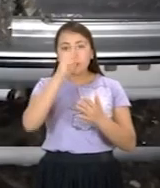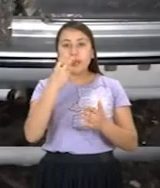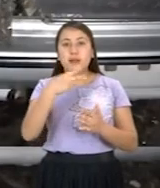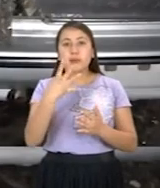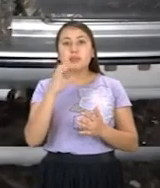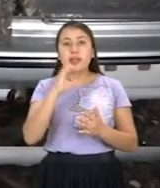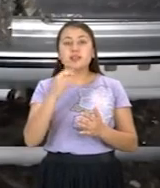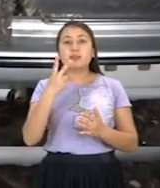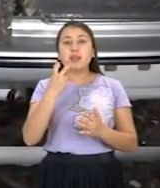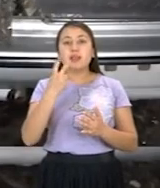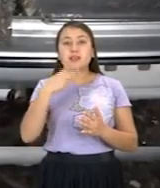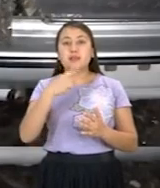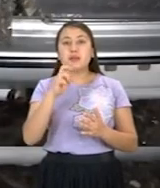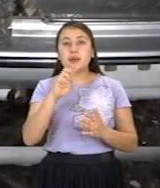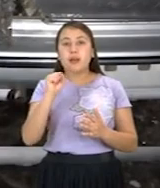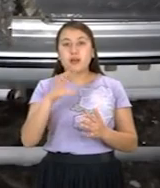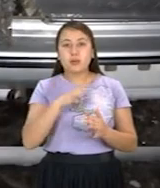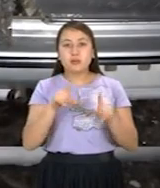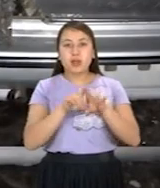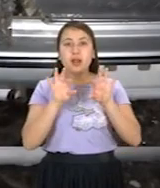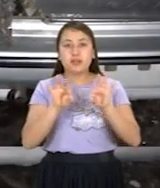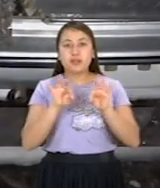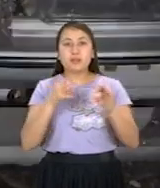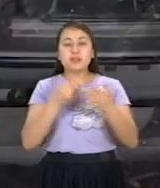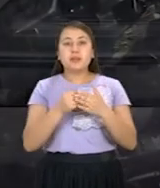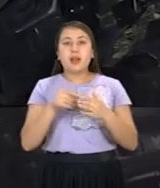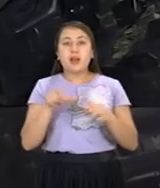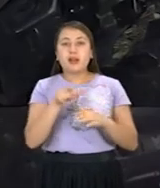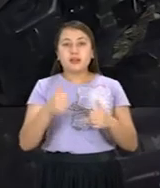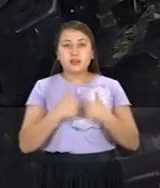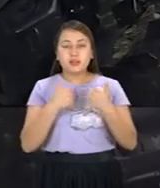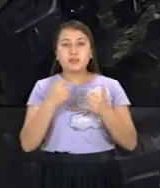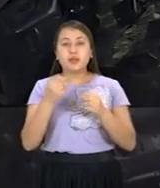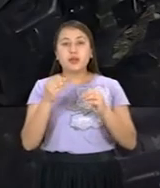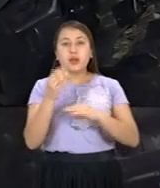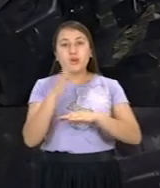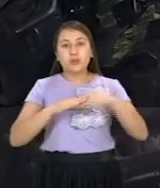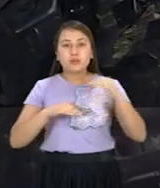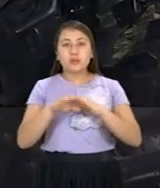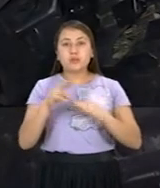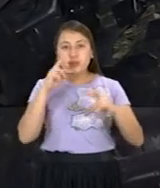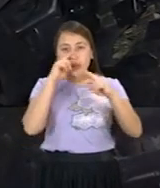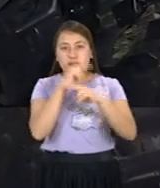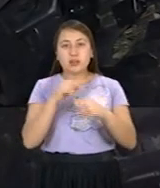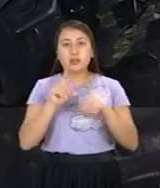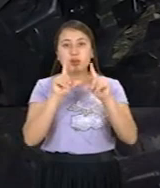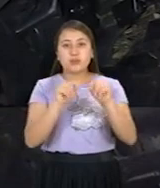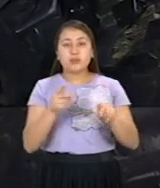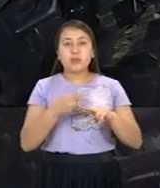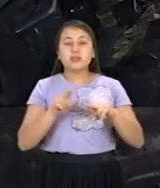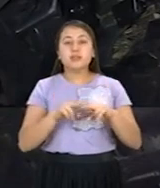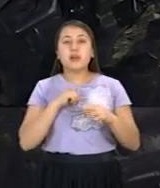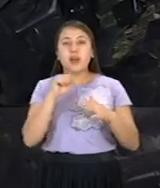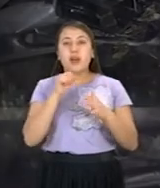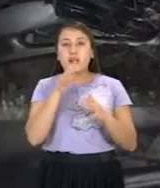raqami 25S221BA bo'lgan avtomashinasida harakati davomida yo'lning o'ng qatnov qismiga noto'g'ri chiqib ketish oqibatida